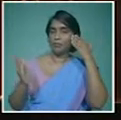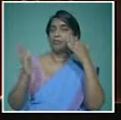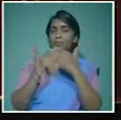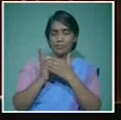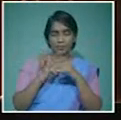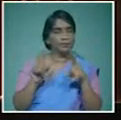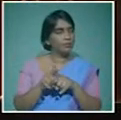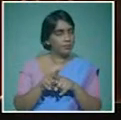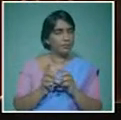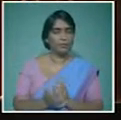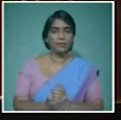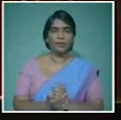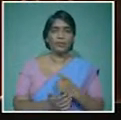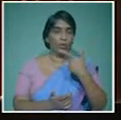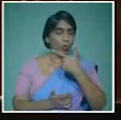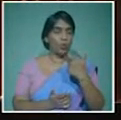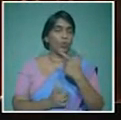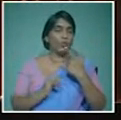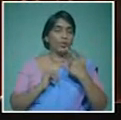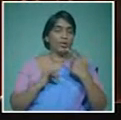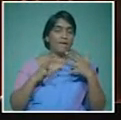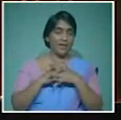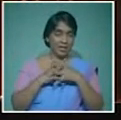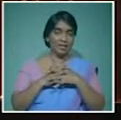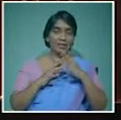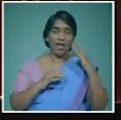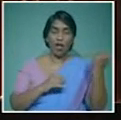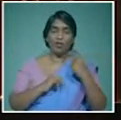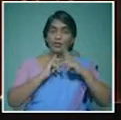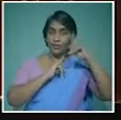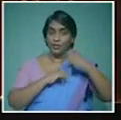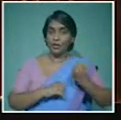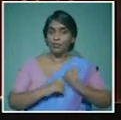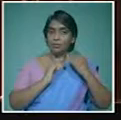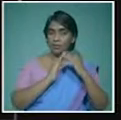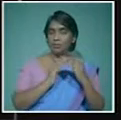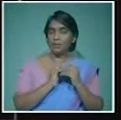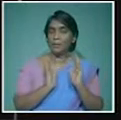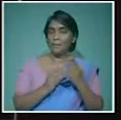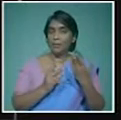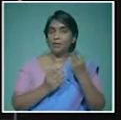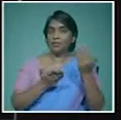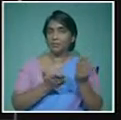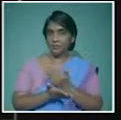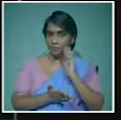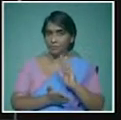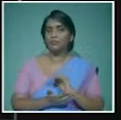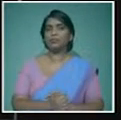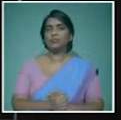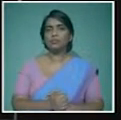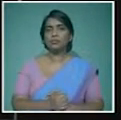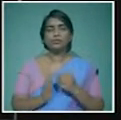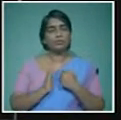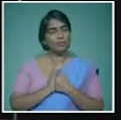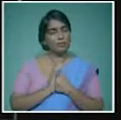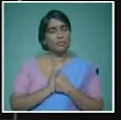ලෙස ඌව වෙල්ලස් විශ්වවිද්‍යාලයේ නව වෛද්‍ය පීඨයක් ආරම්භ කිරීමට ප්‍රතිපාදන වෙන් කිරීම පිළිබඳව